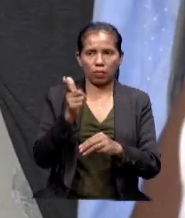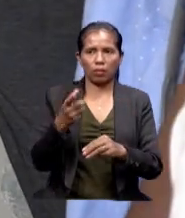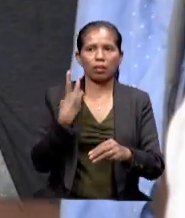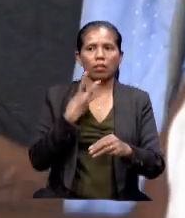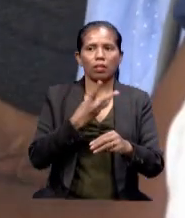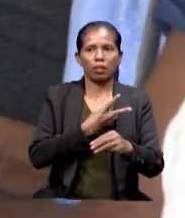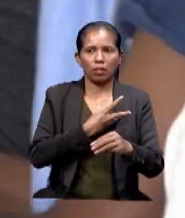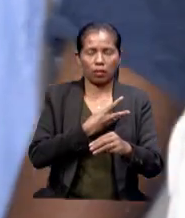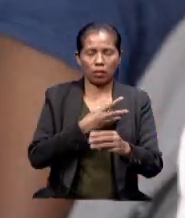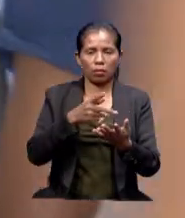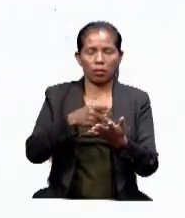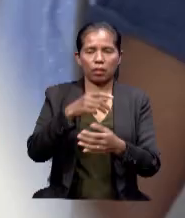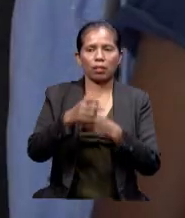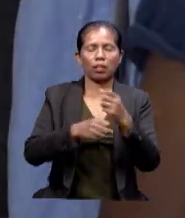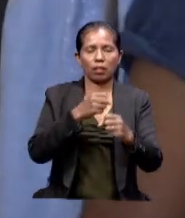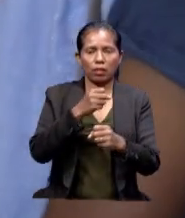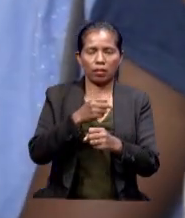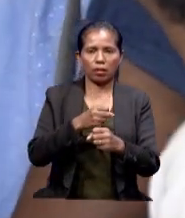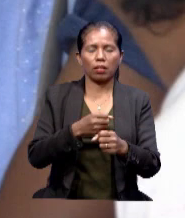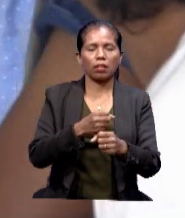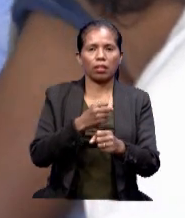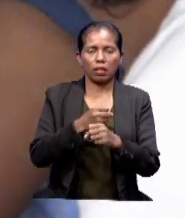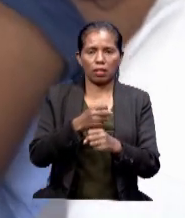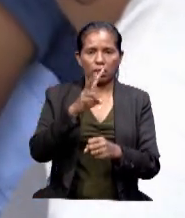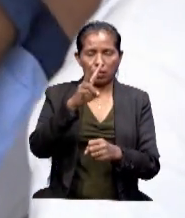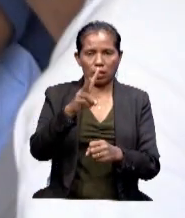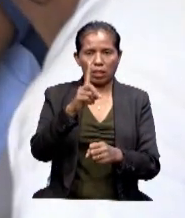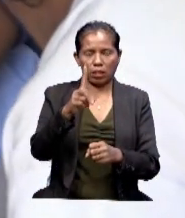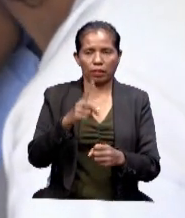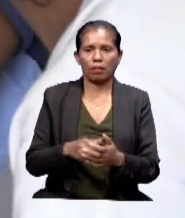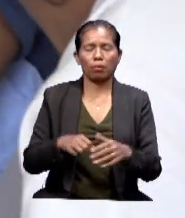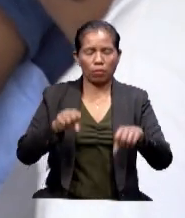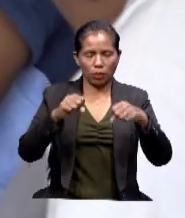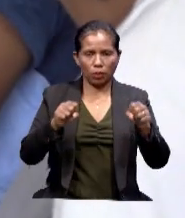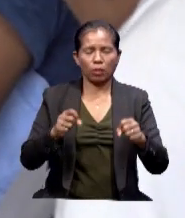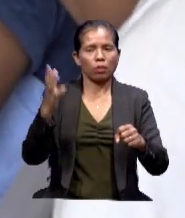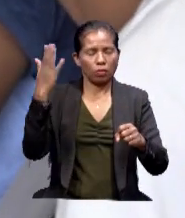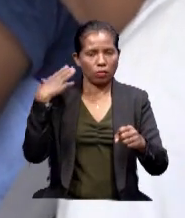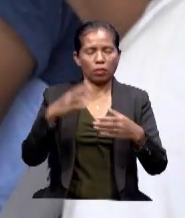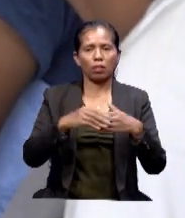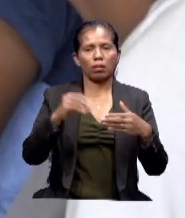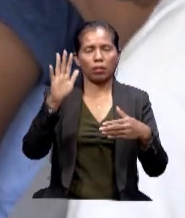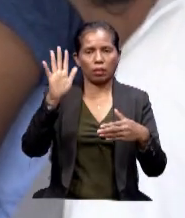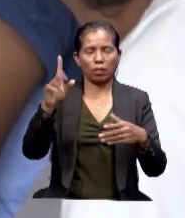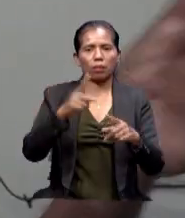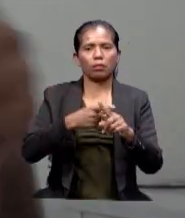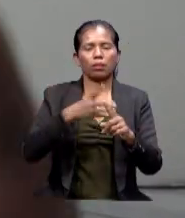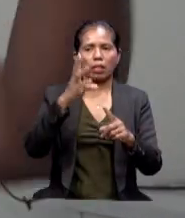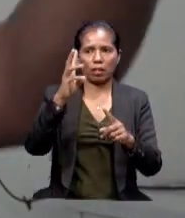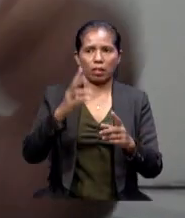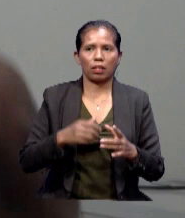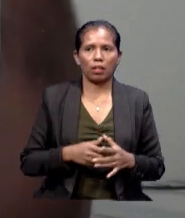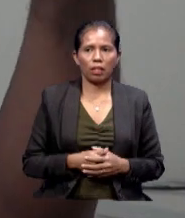sura ba pero de rua ne ba al penesuayan de motor mo san sane motor mo suluk $5 ba pulane